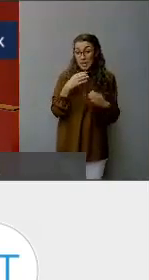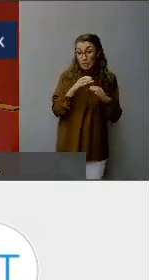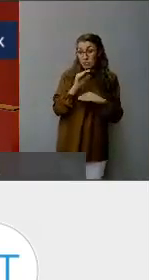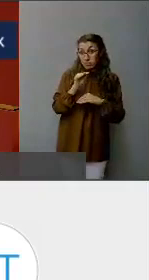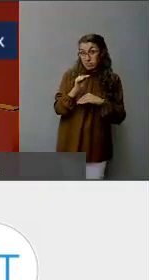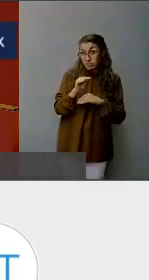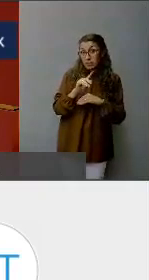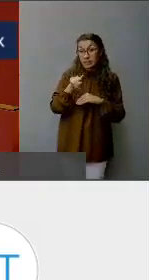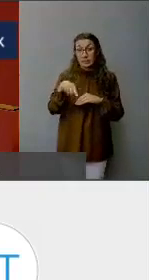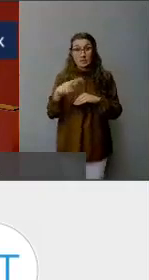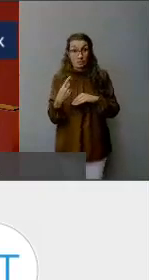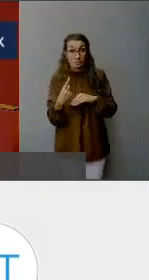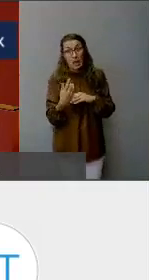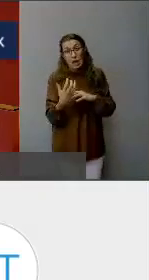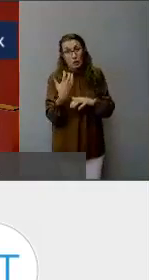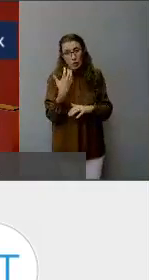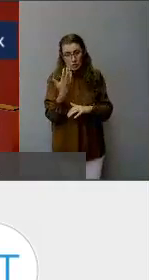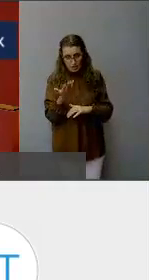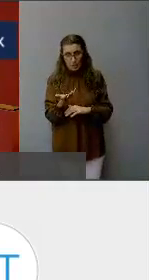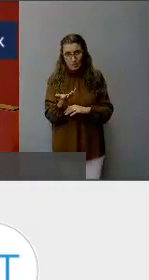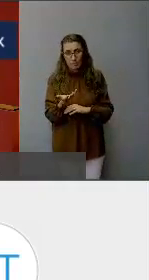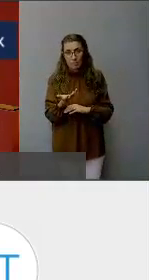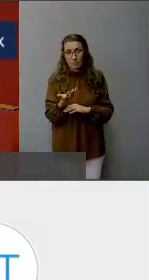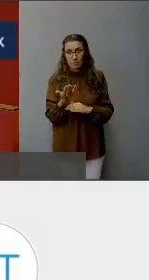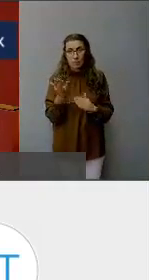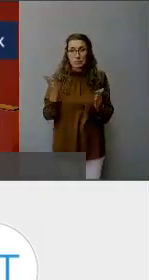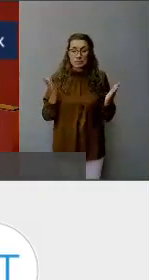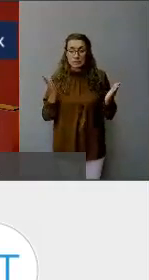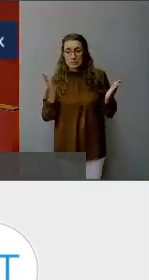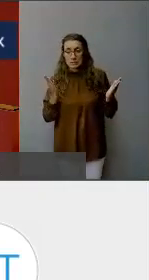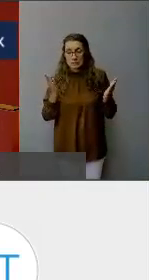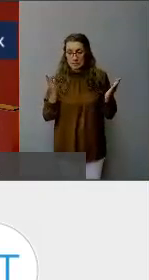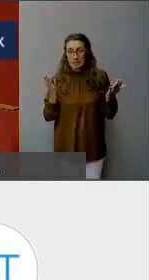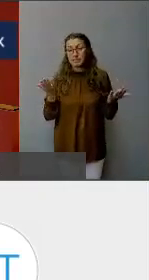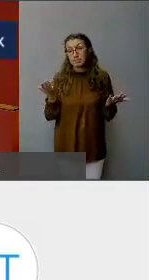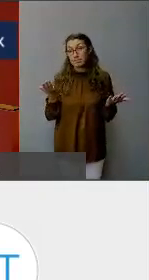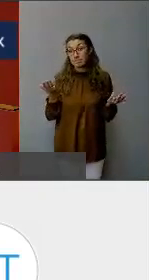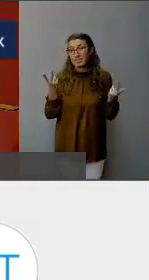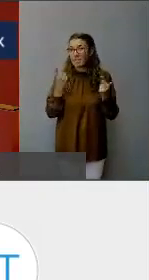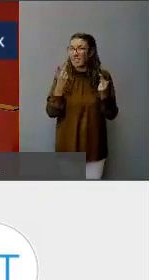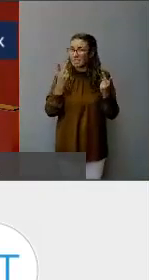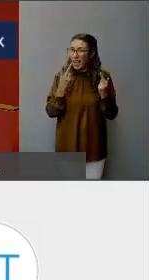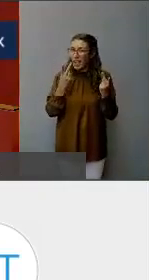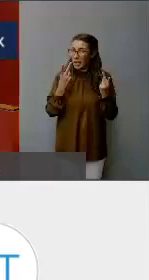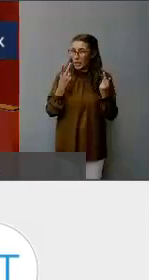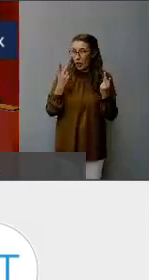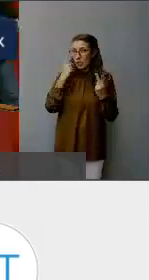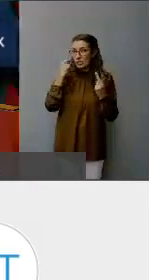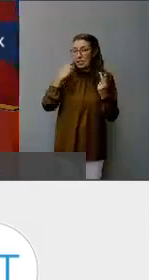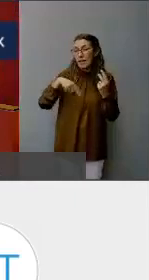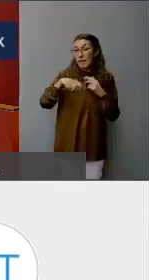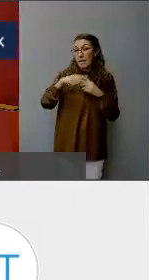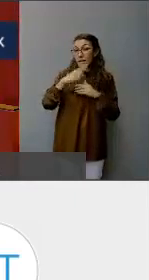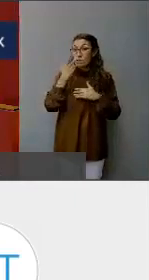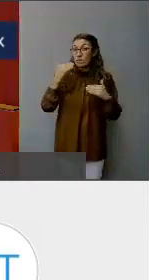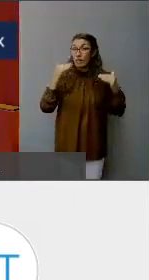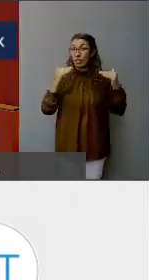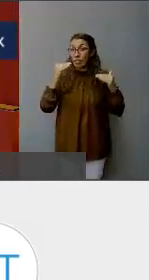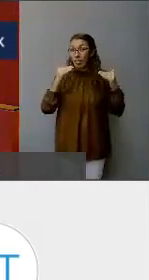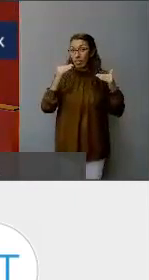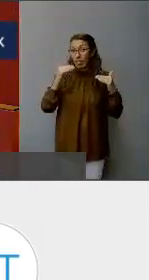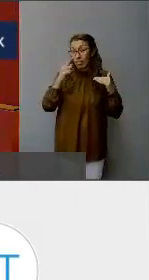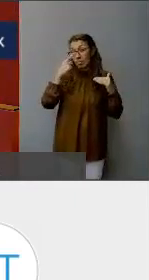contro del convenuto per contemperare interessi ci si aspetta ovviamente che